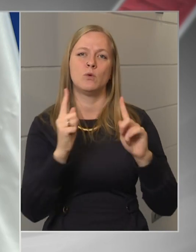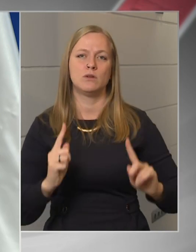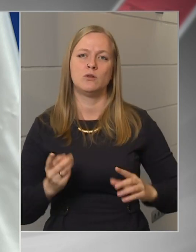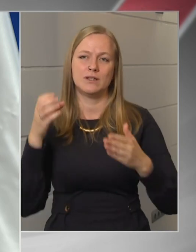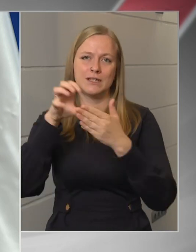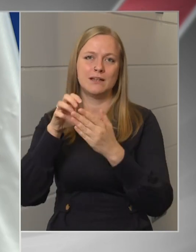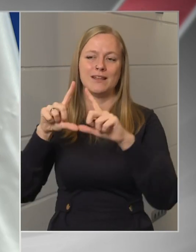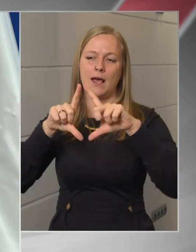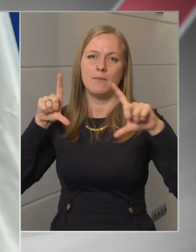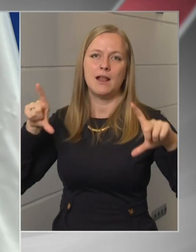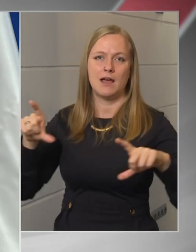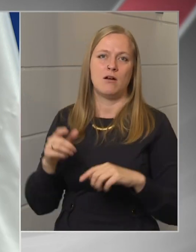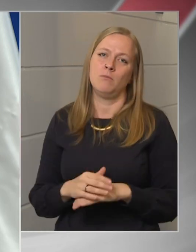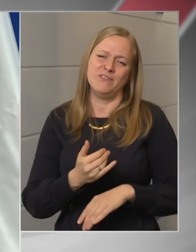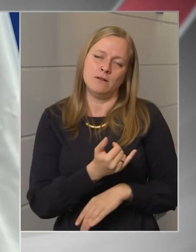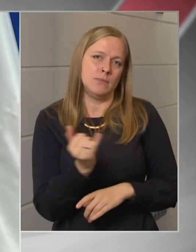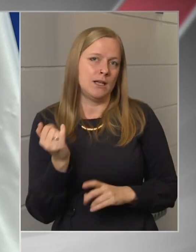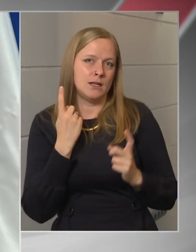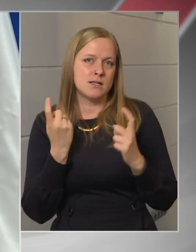többnyire mindannyian egyetérthetünk.